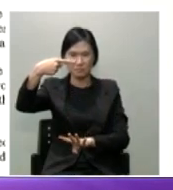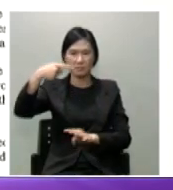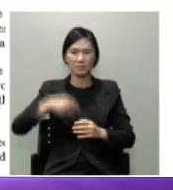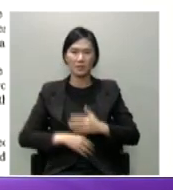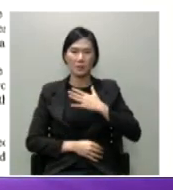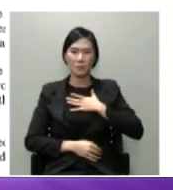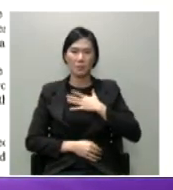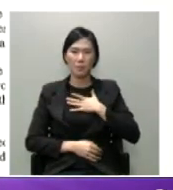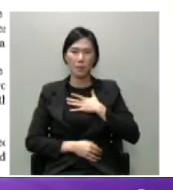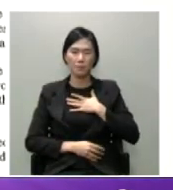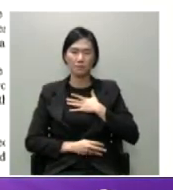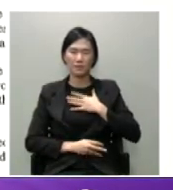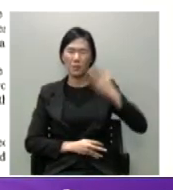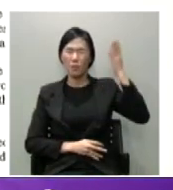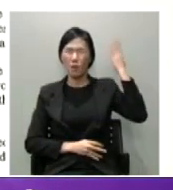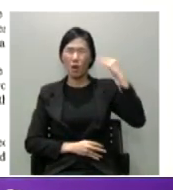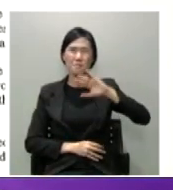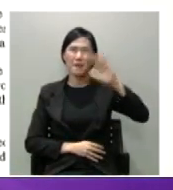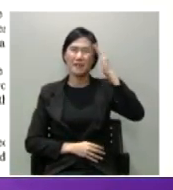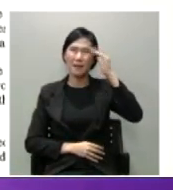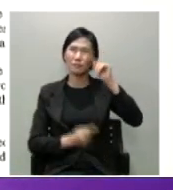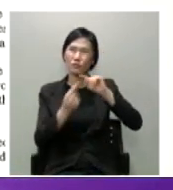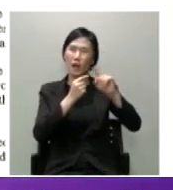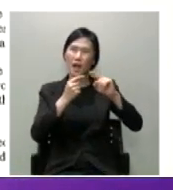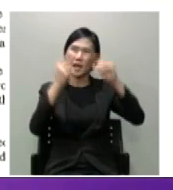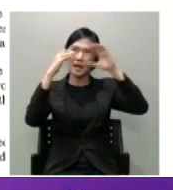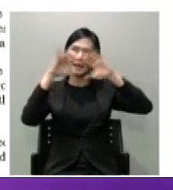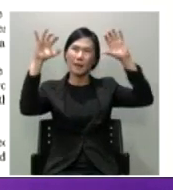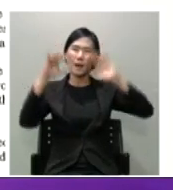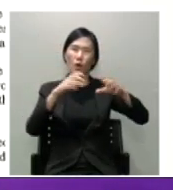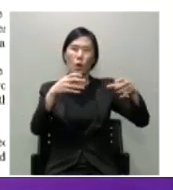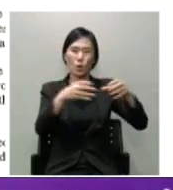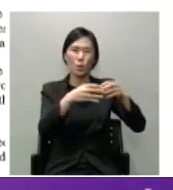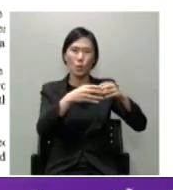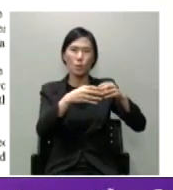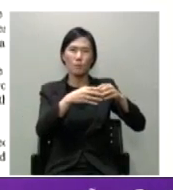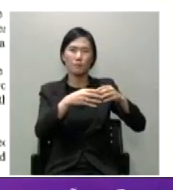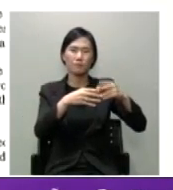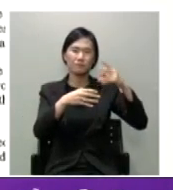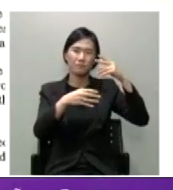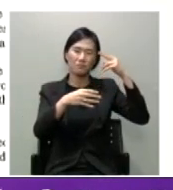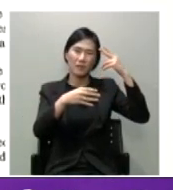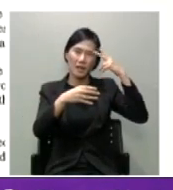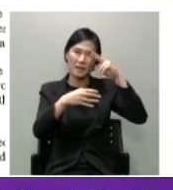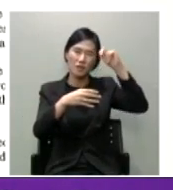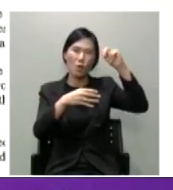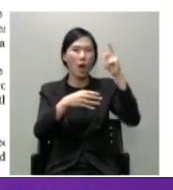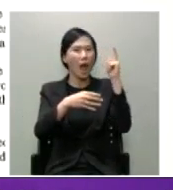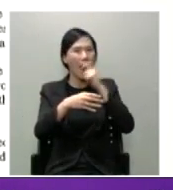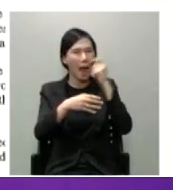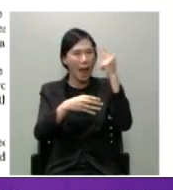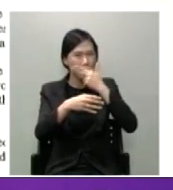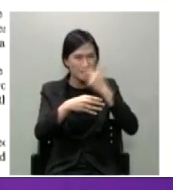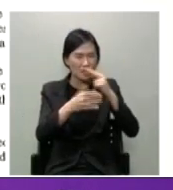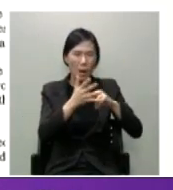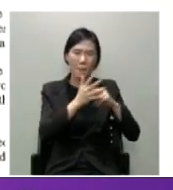ผมได้ทราบว่าในสมัยรัฐบาลท่านนายกอภิสิทธิ์ได้ใช้ความพยายามอย่างสูงน่าชมเชยไปเ